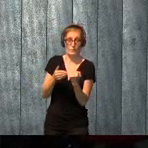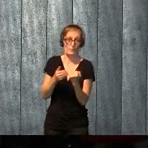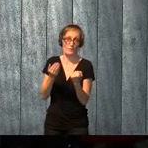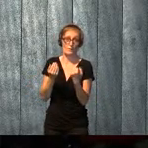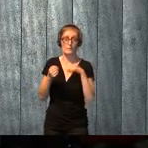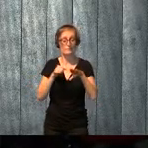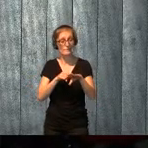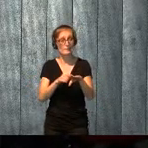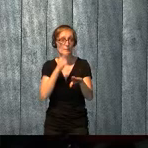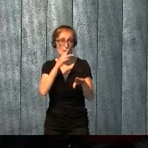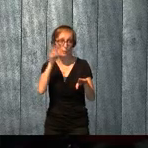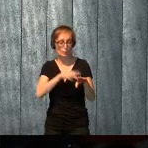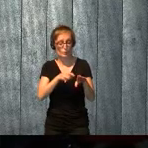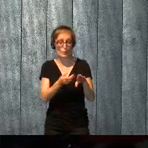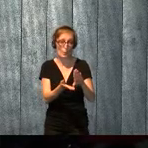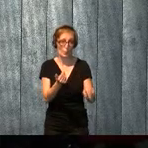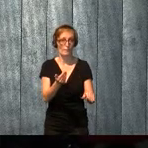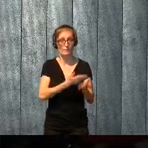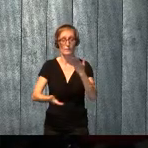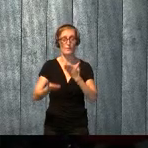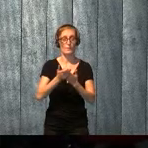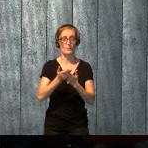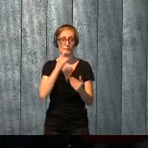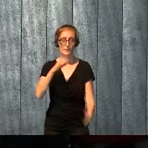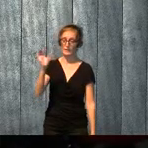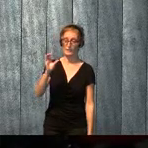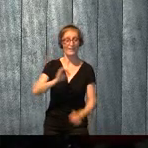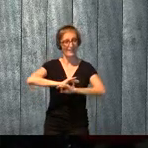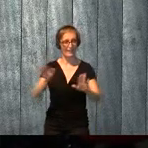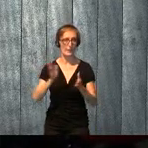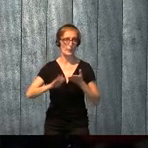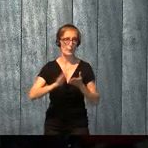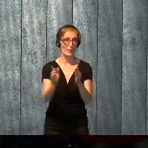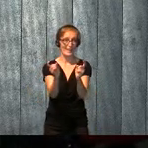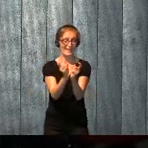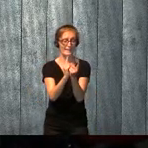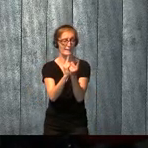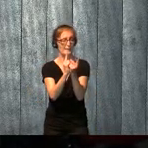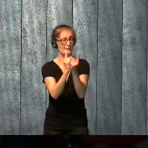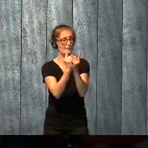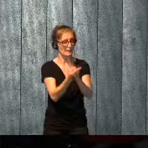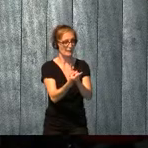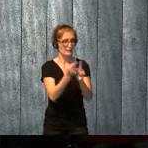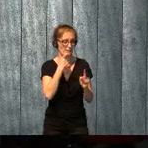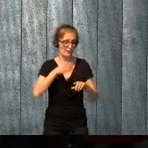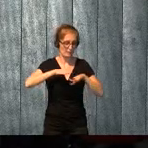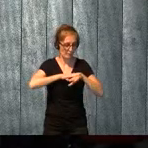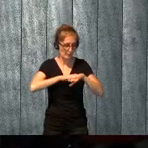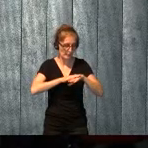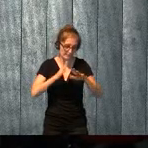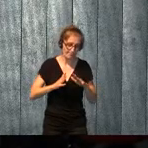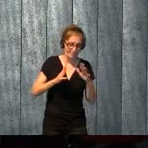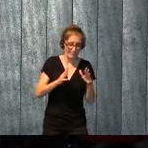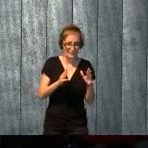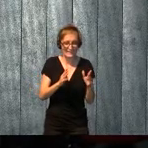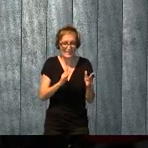à petit les véhicules polluants et aller vers des véhicules bas carbone ou zéro carbone, électriques. Donc c'est toute une politique de mobilité différente. Il faut